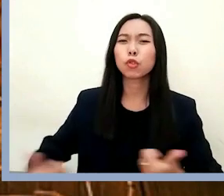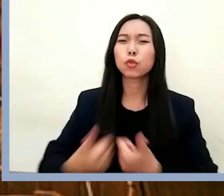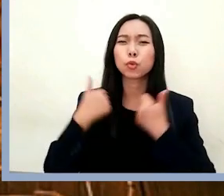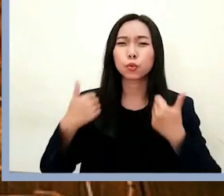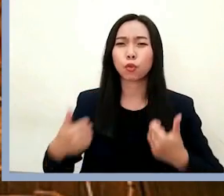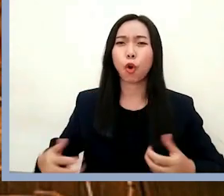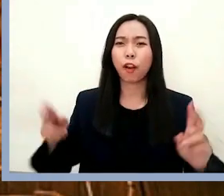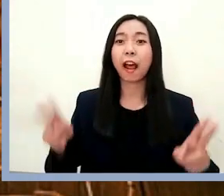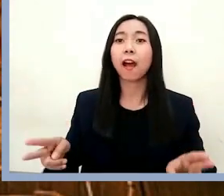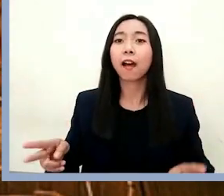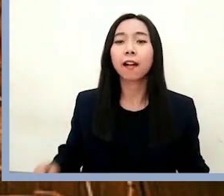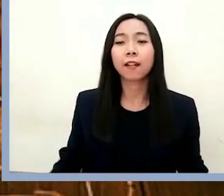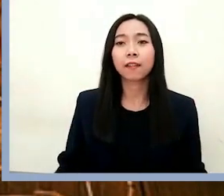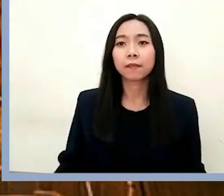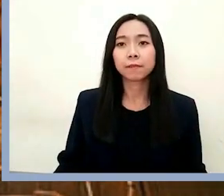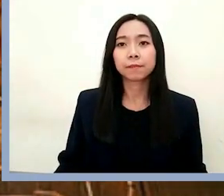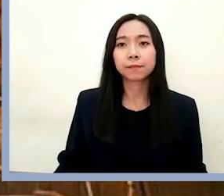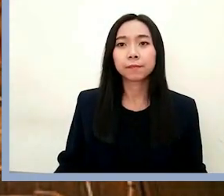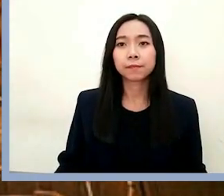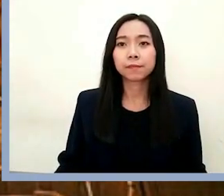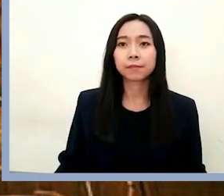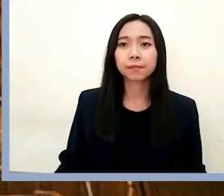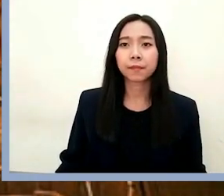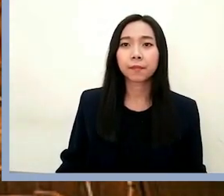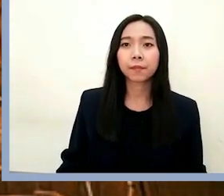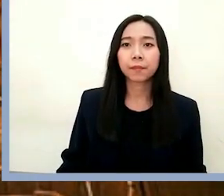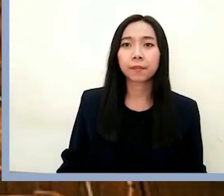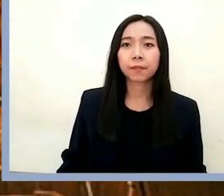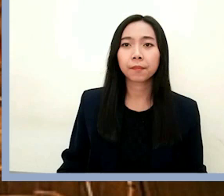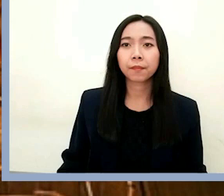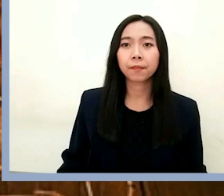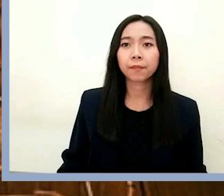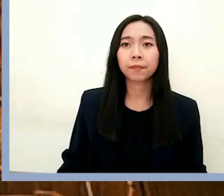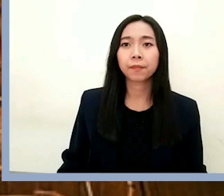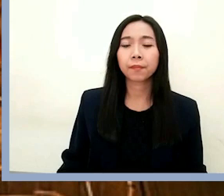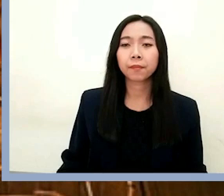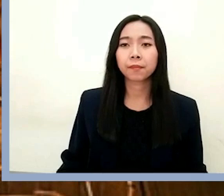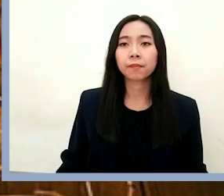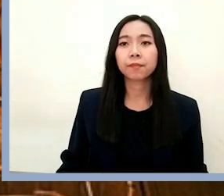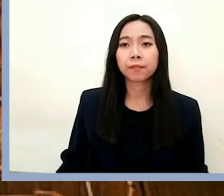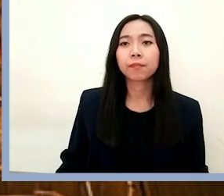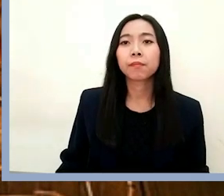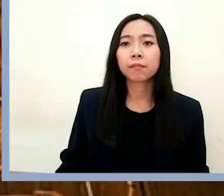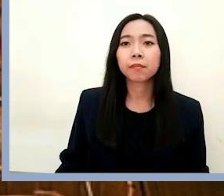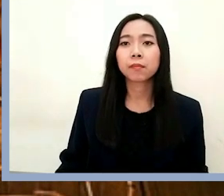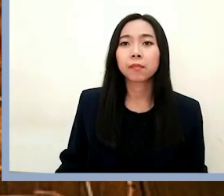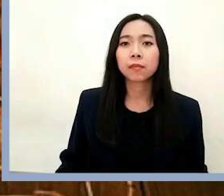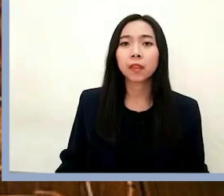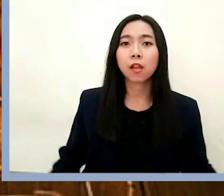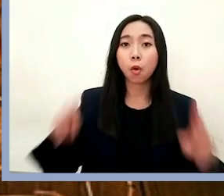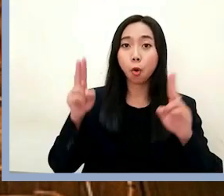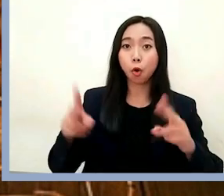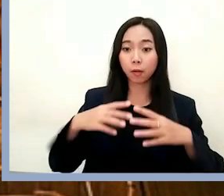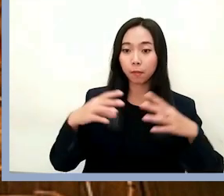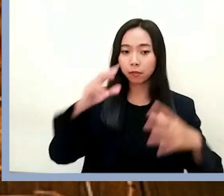istilah sekarang itu oleh orang banyak tidak terkait dengan keluarganya padahal Mari kita